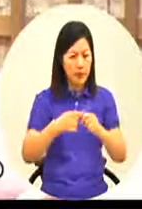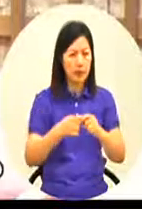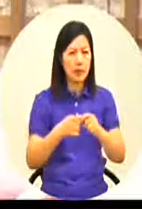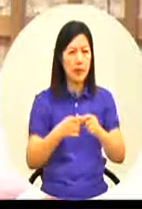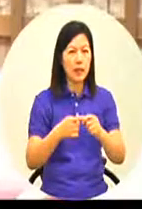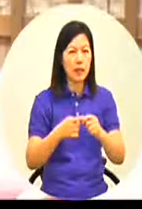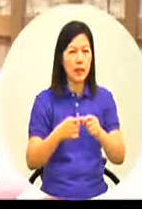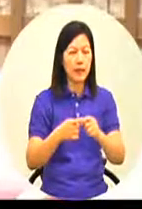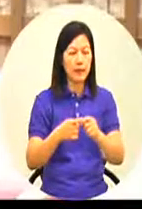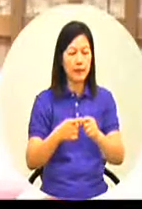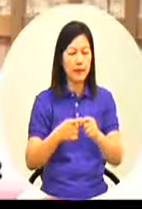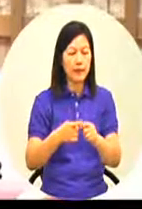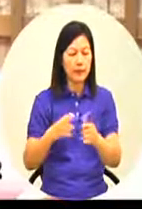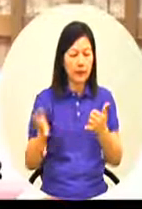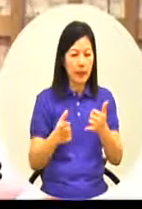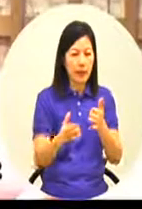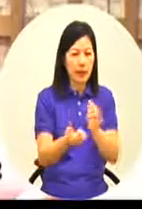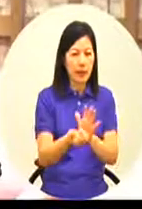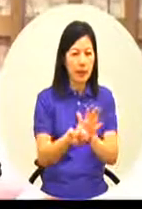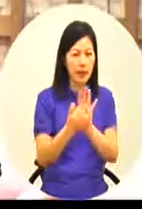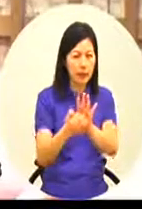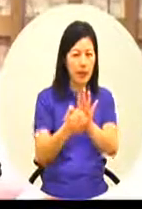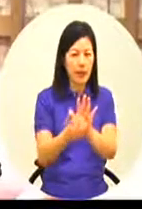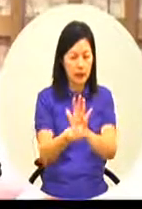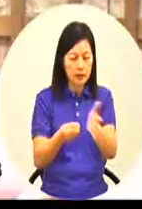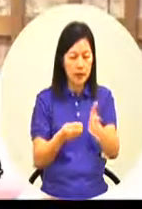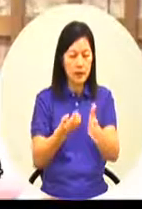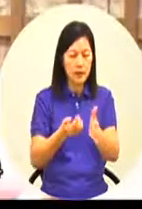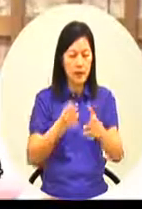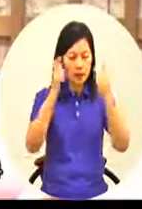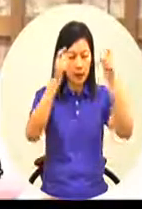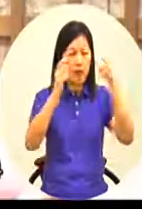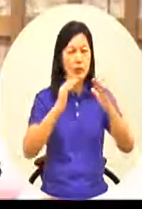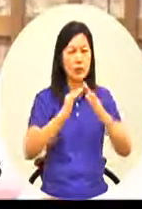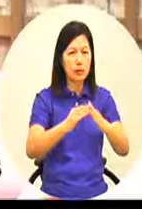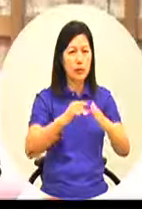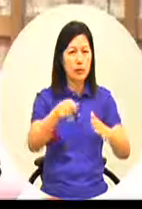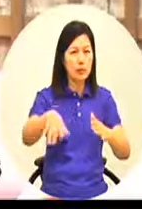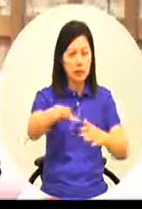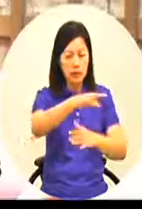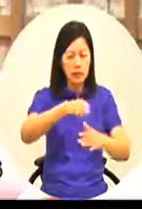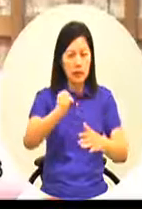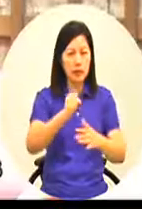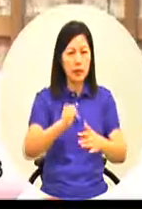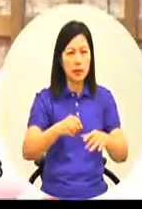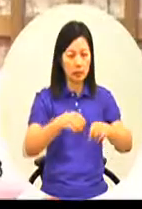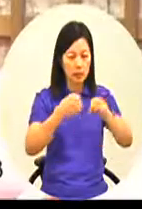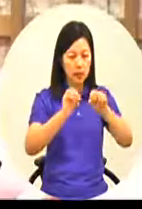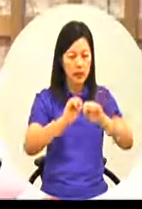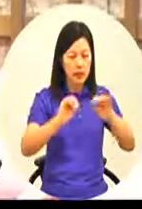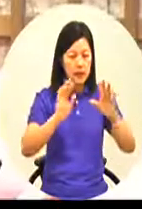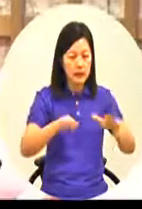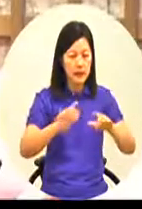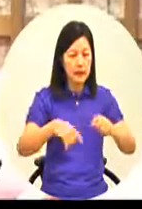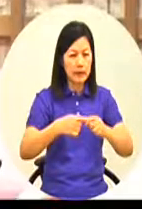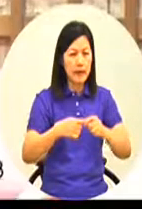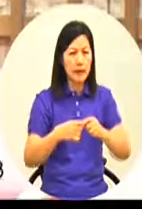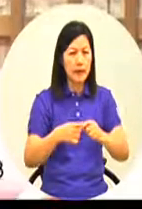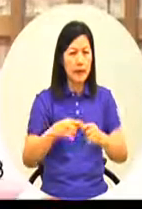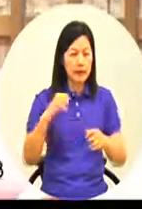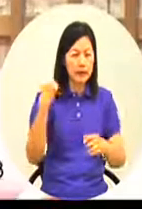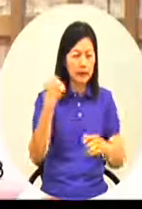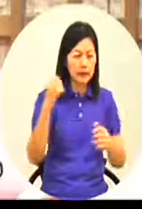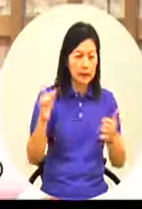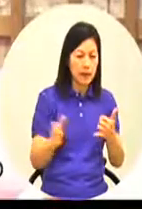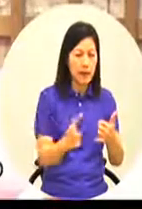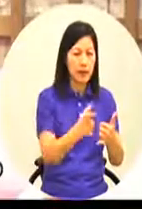就是台风来以前，我们就能够 整个高雄市应该陆续 我们会先针对今年台风比较严重的路灯，比如说